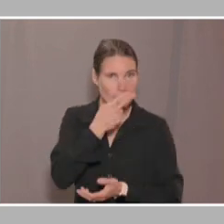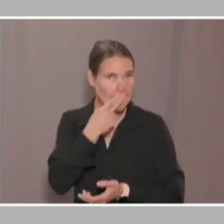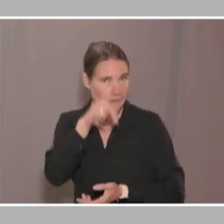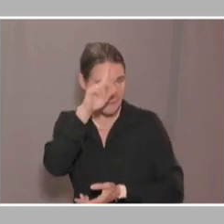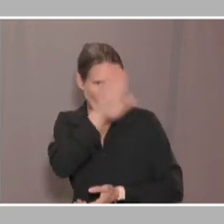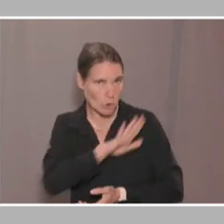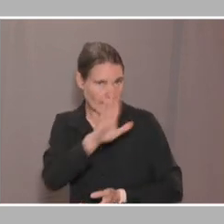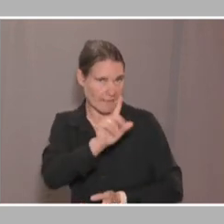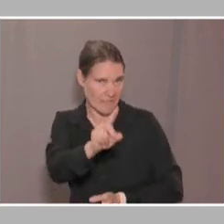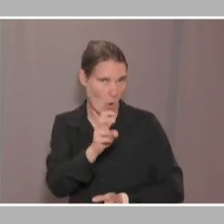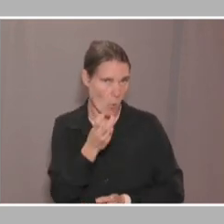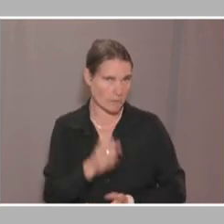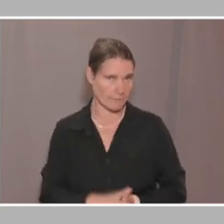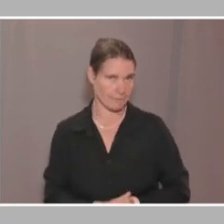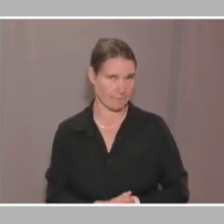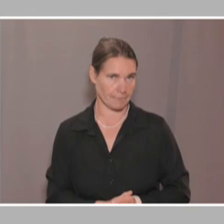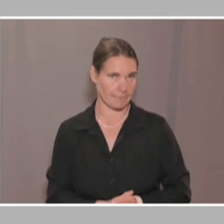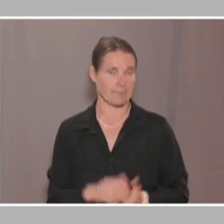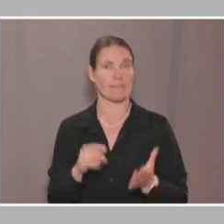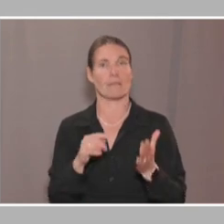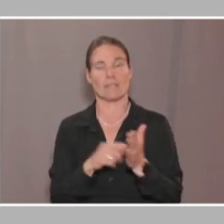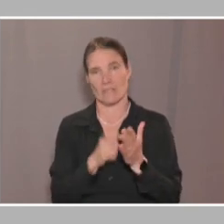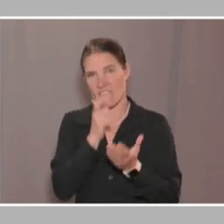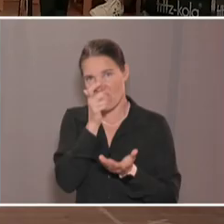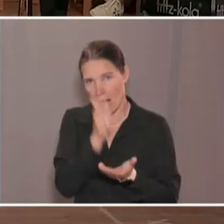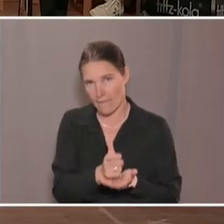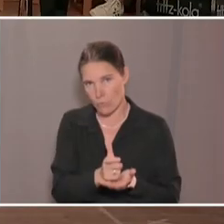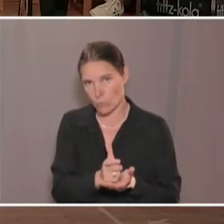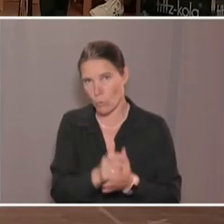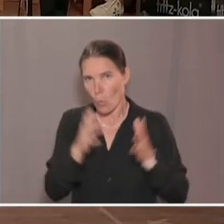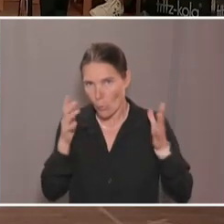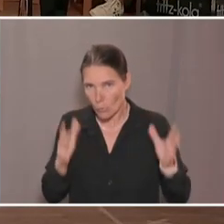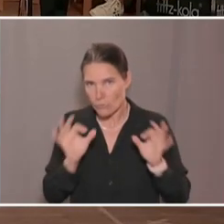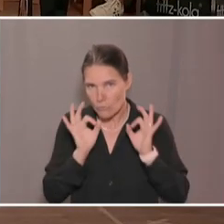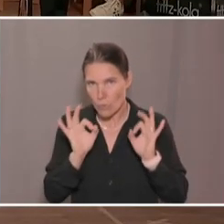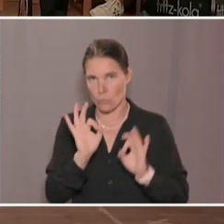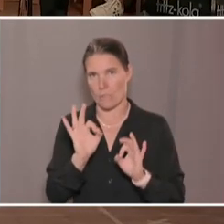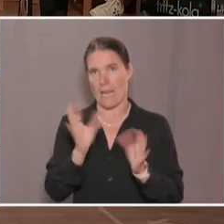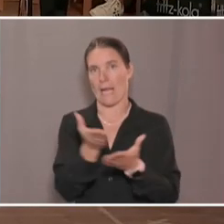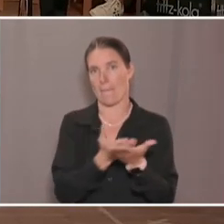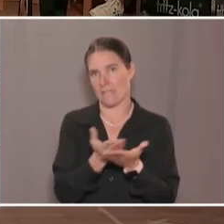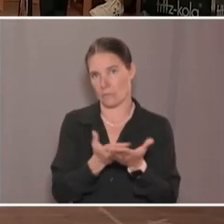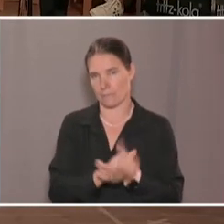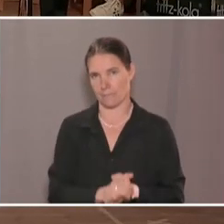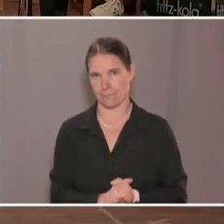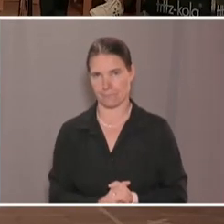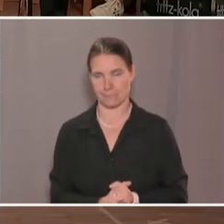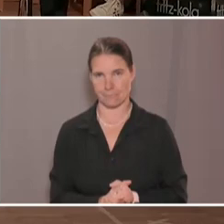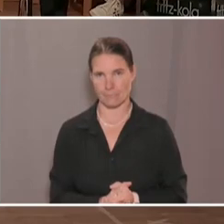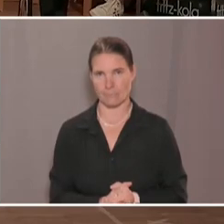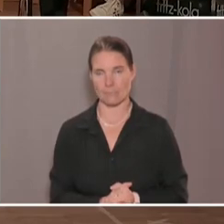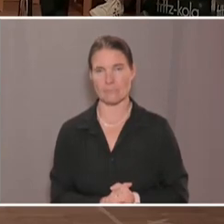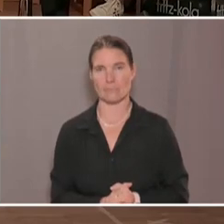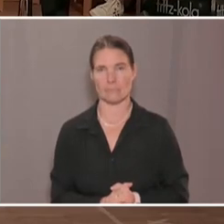sich wiederholt. Daher ist die Verantwortung so groß. Zitat Ende. Daran schließen wir gleich